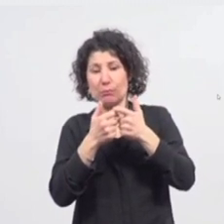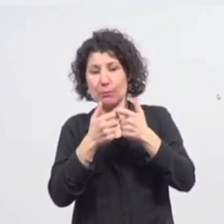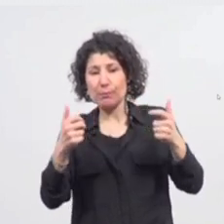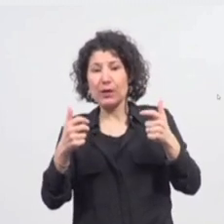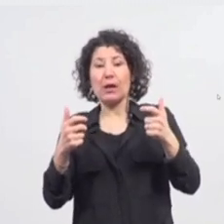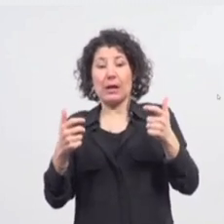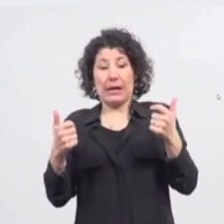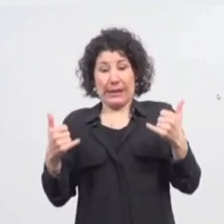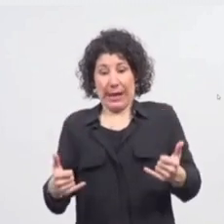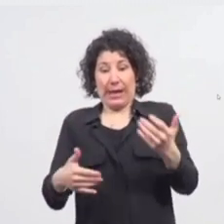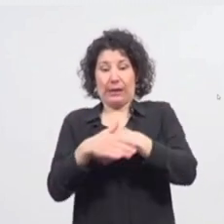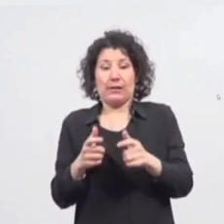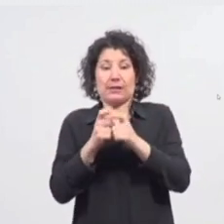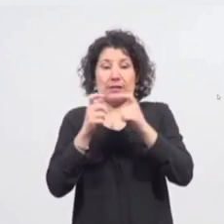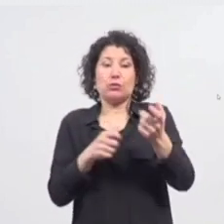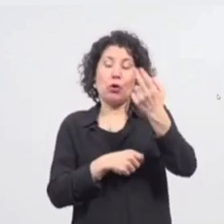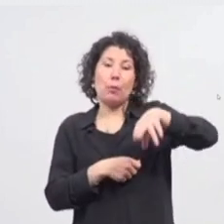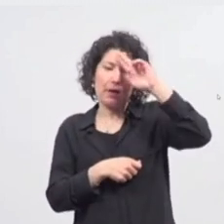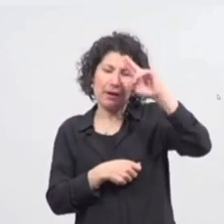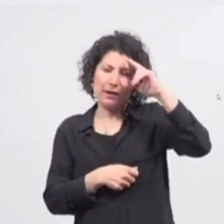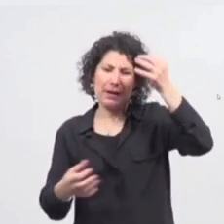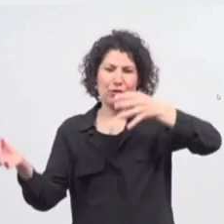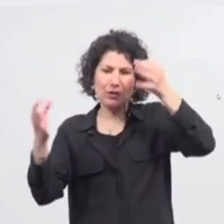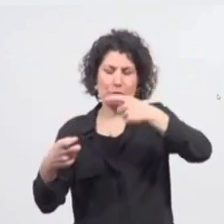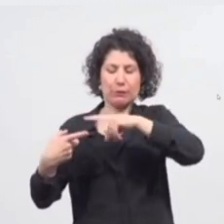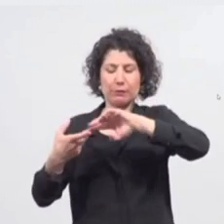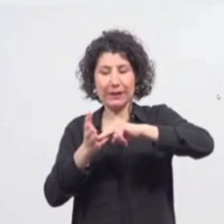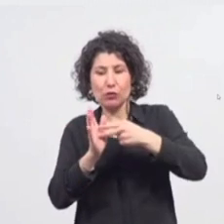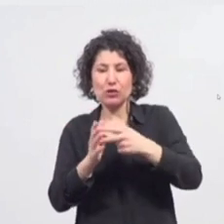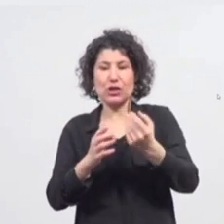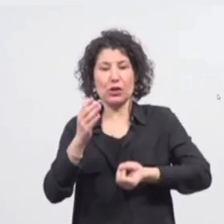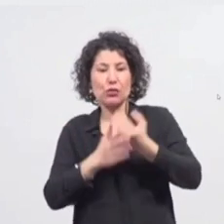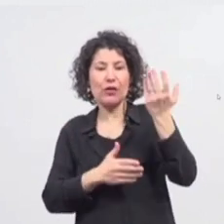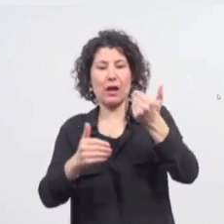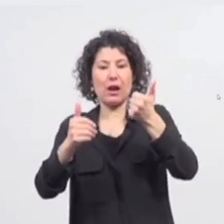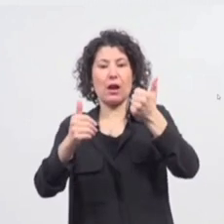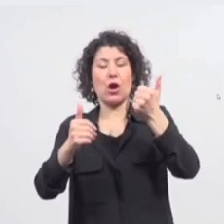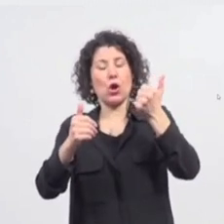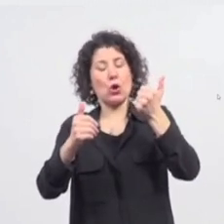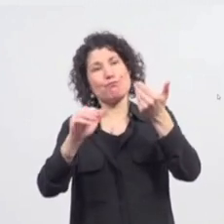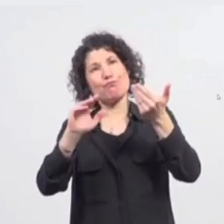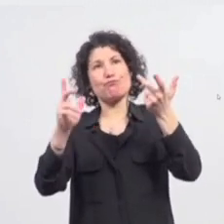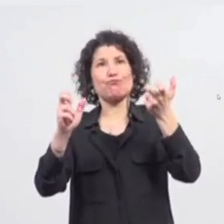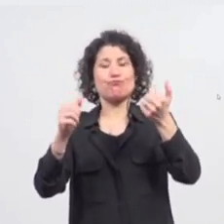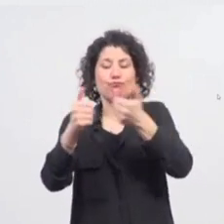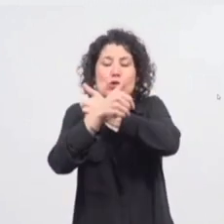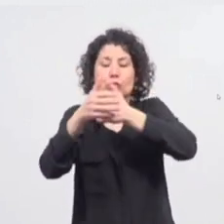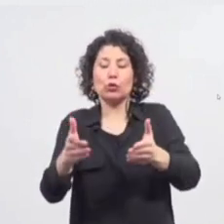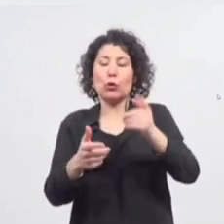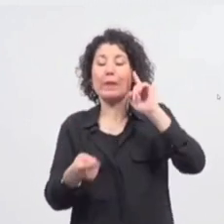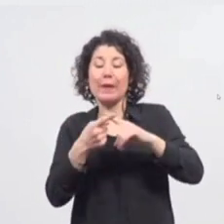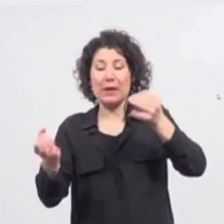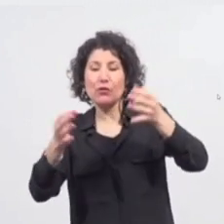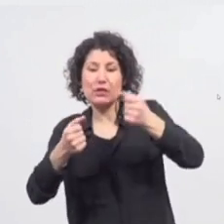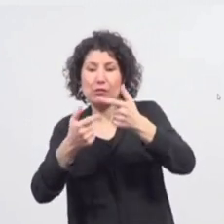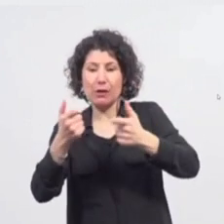une nouvelle communauté d'innovation et de communication dédiée au secteur culturel et créatif. L'idée, c'est de permettre à